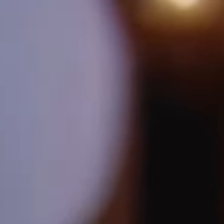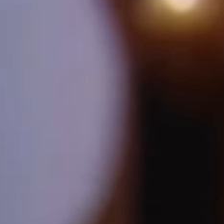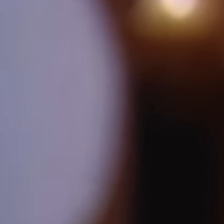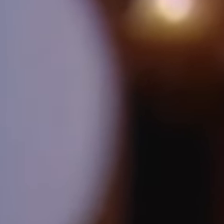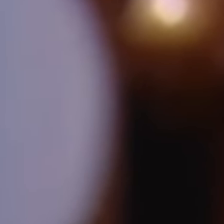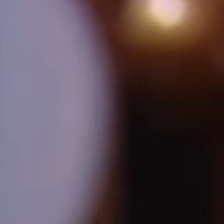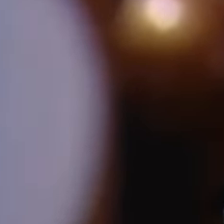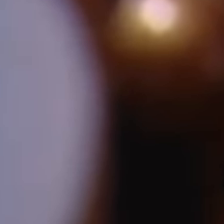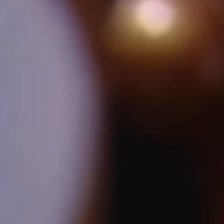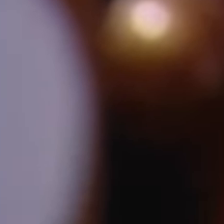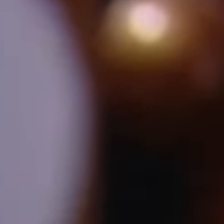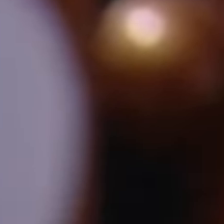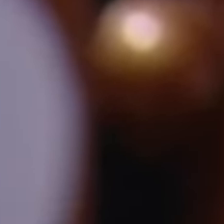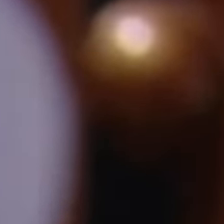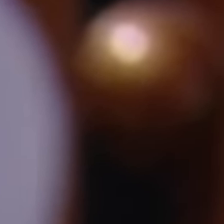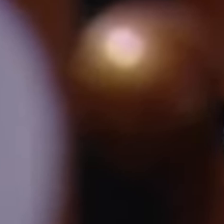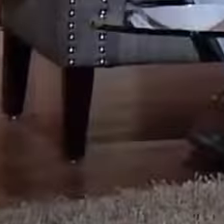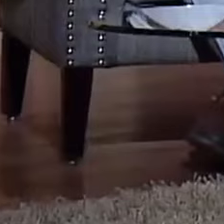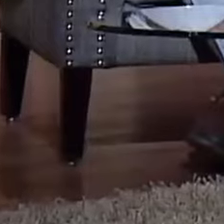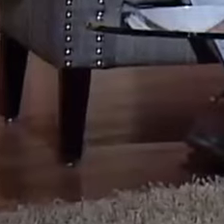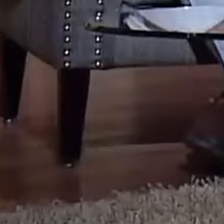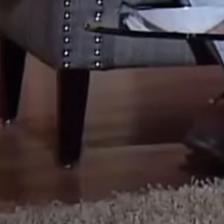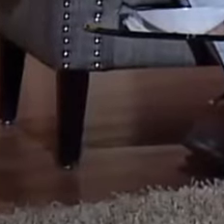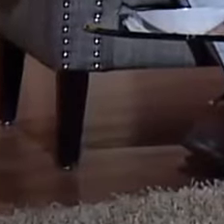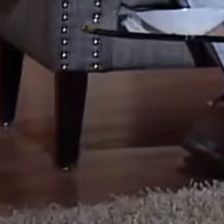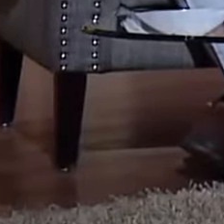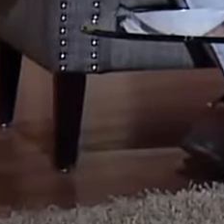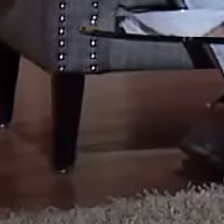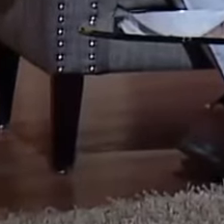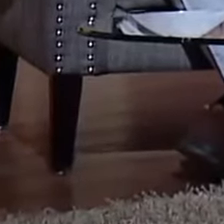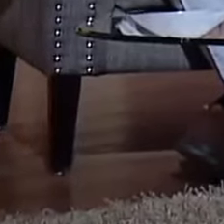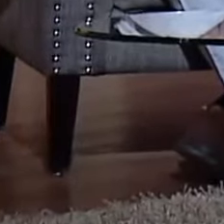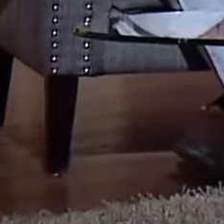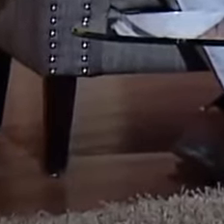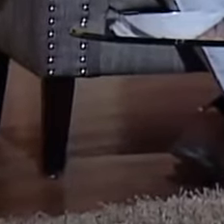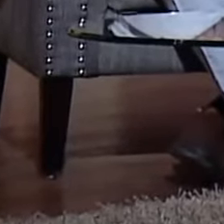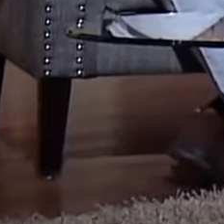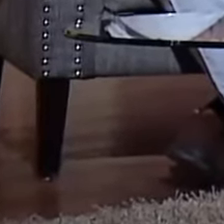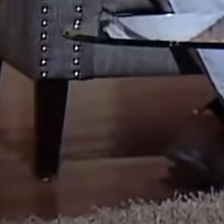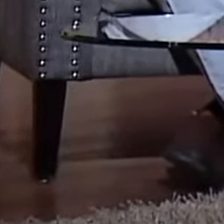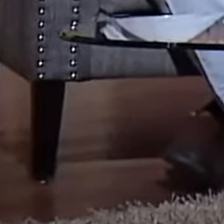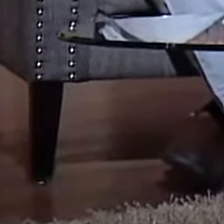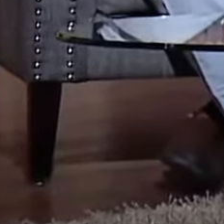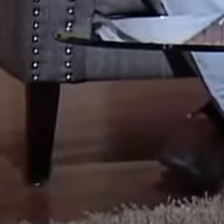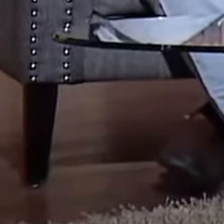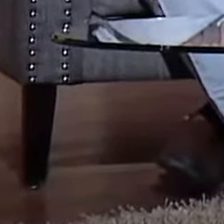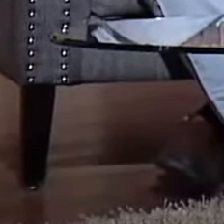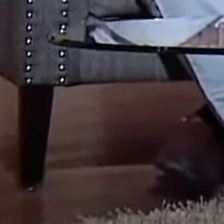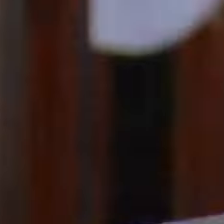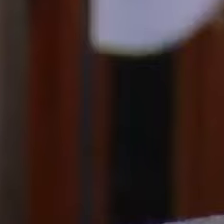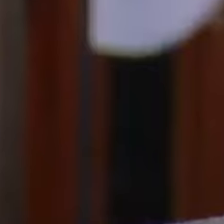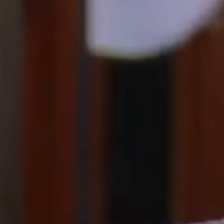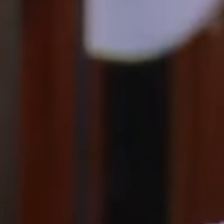ومحليها رب القدرة ببارك فيها المولى دعانا